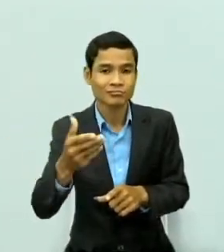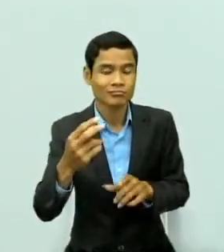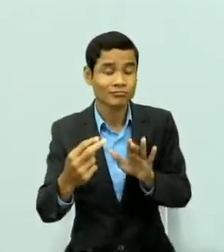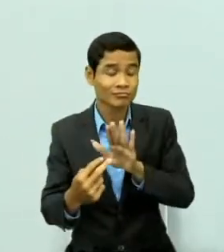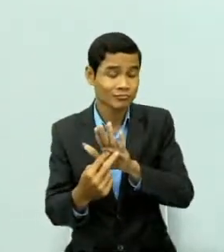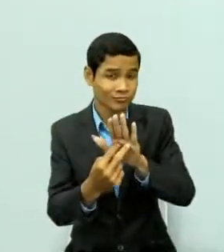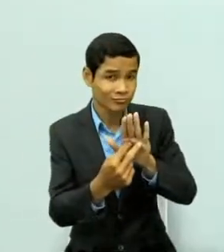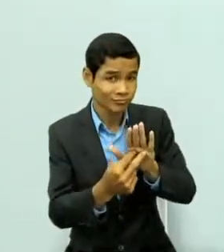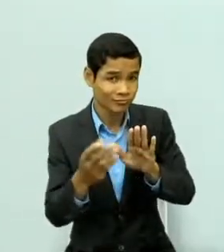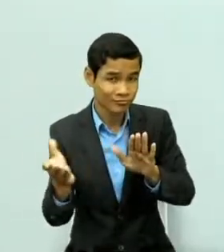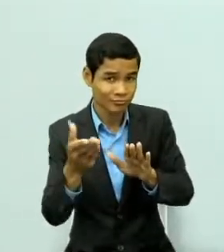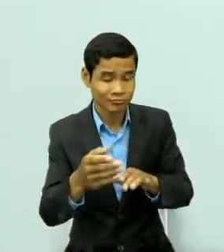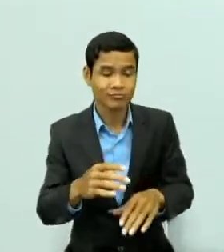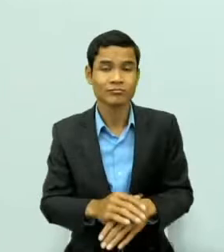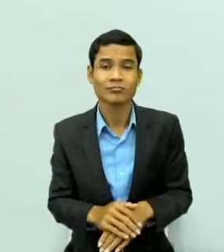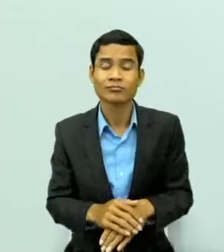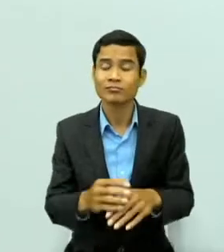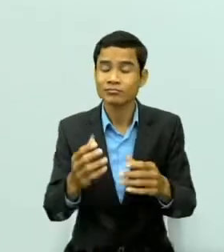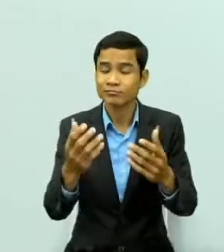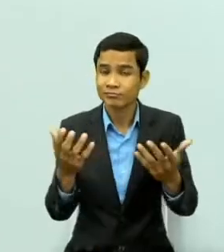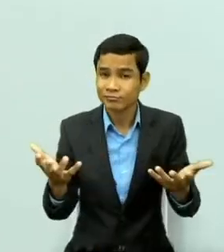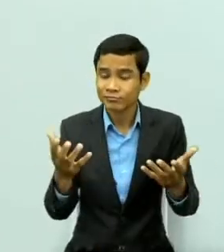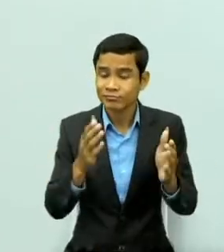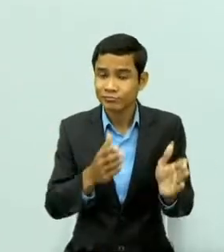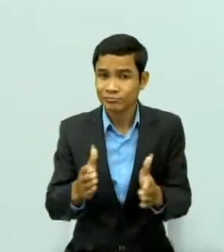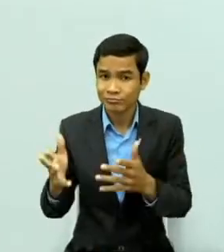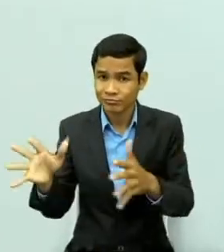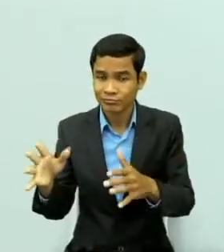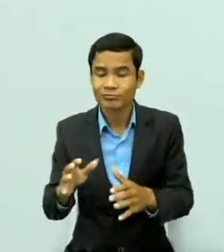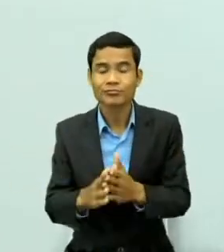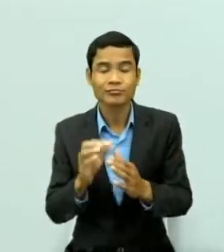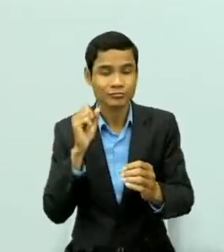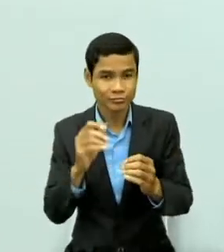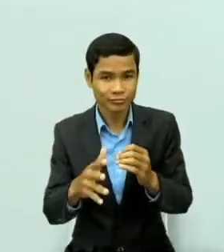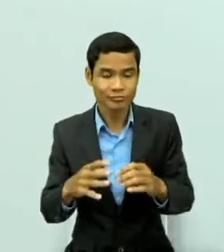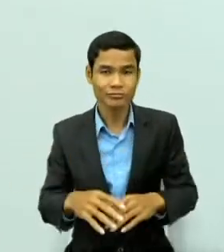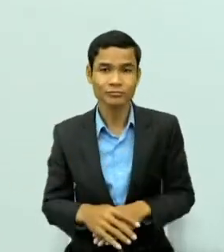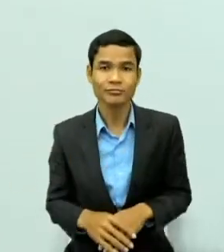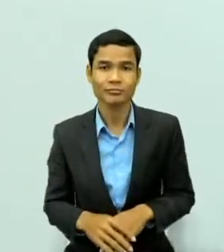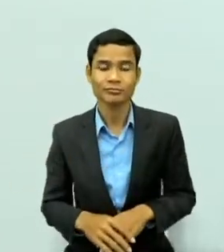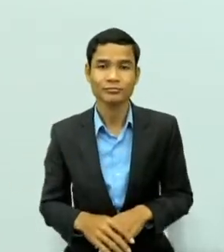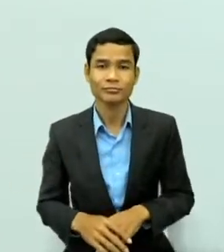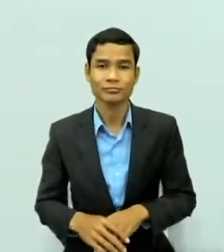កូនចាត្រៀមខ្លួនរួចរាល់ហើយឬនៅកូនចាប់ផ្ដើម